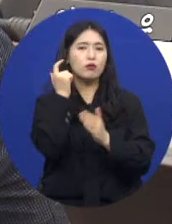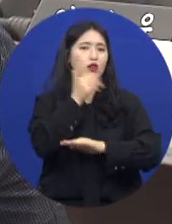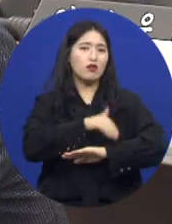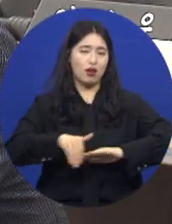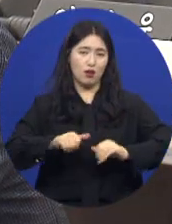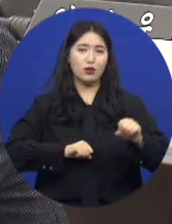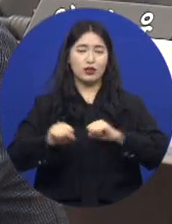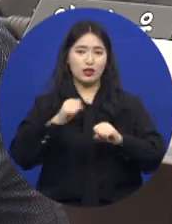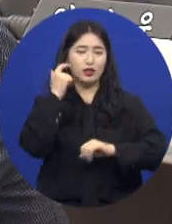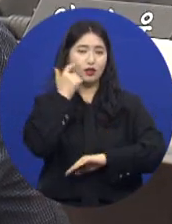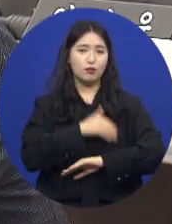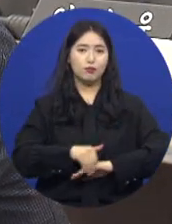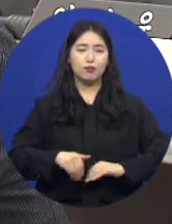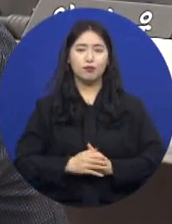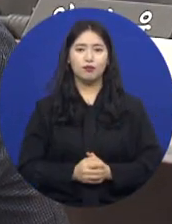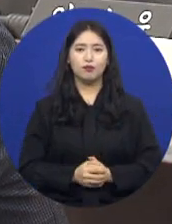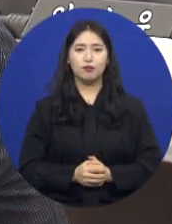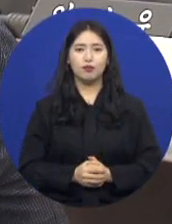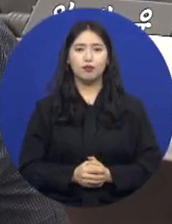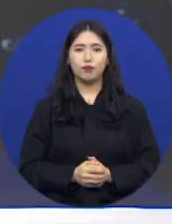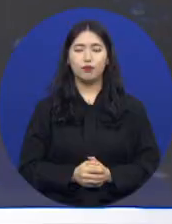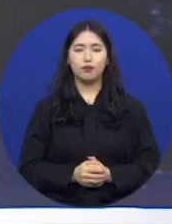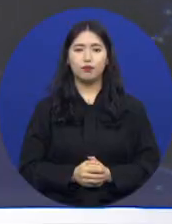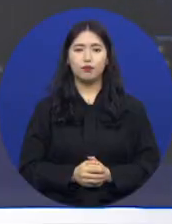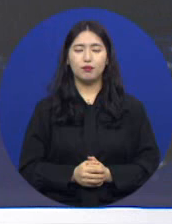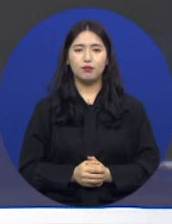계획으로 시행됩니다.